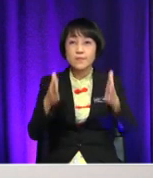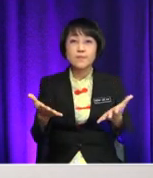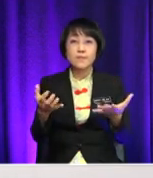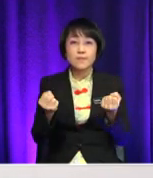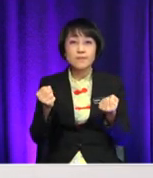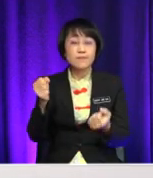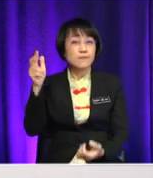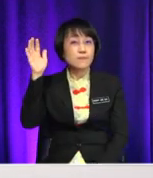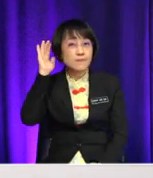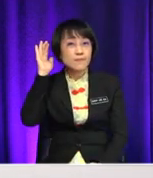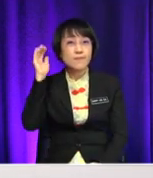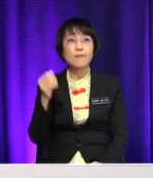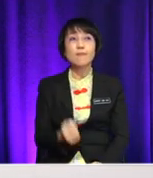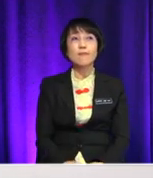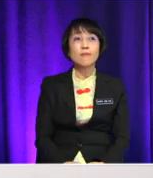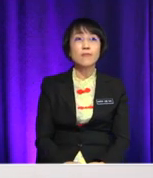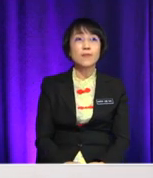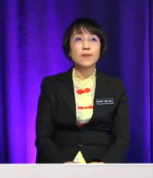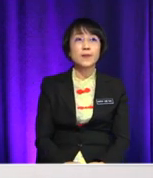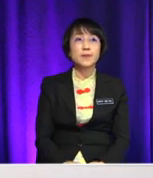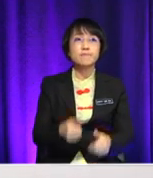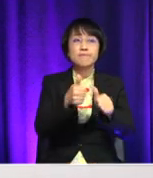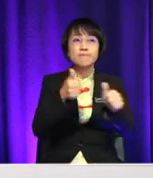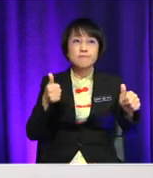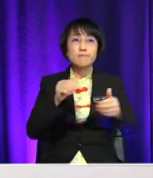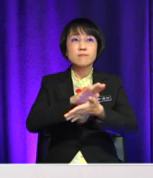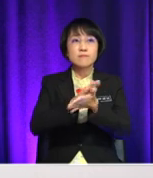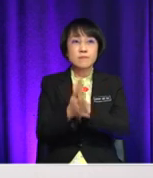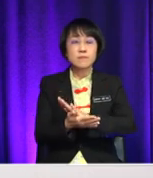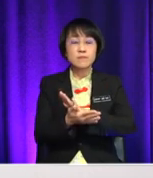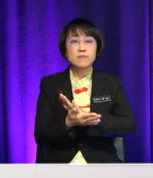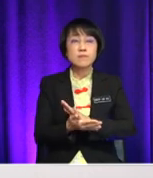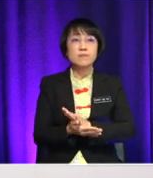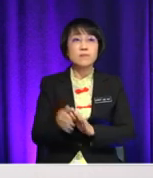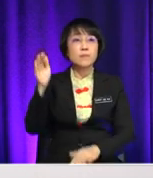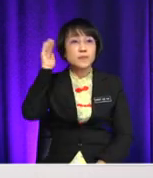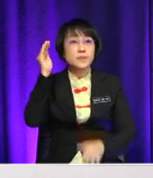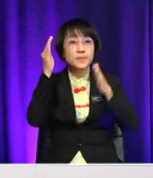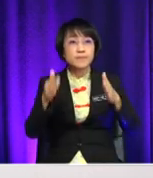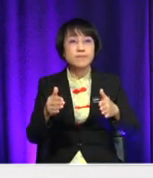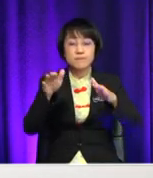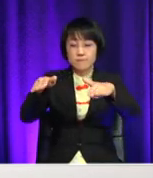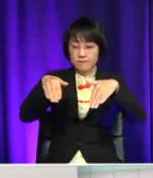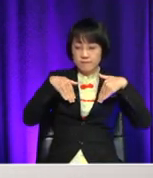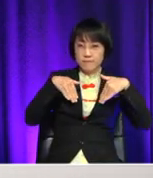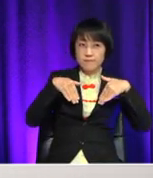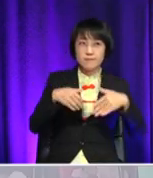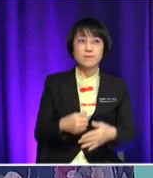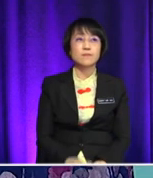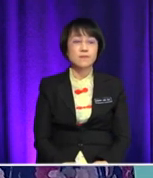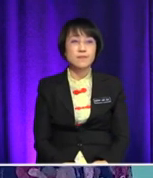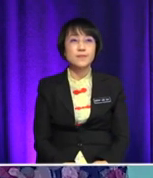ya menjadi pendengaran fisik Pak ini kita pun Tak bolehlah jadi pendengaran fisik Billy pasif penceramah di jadi